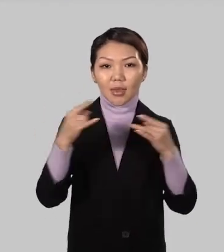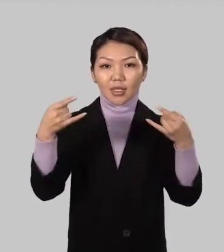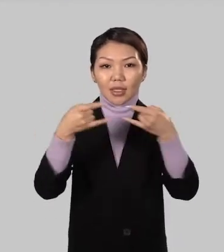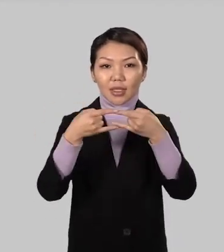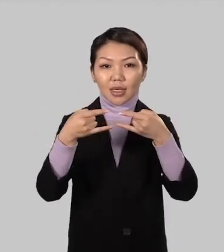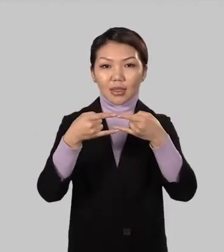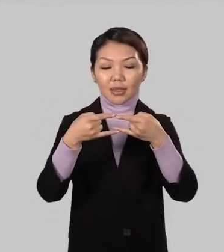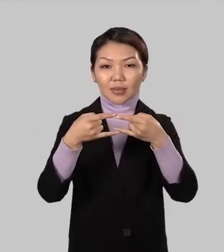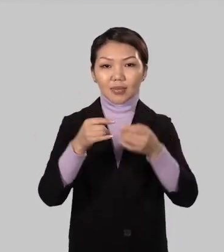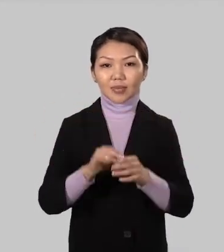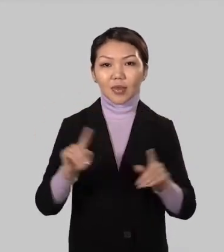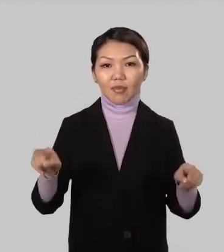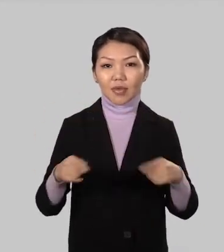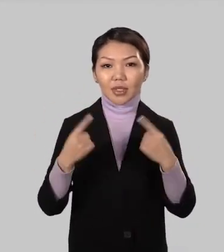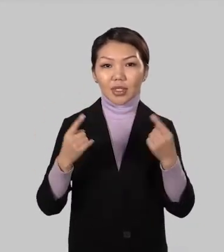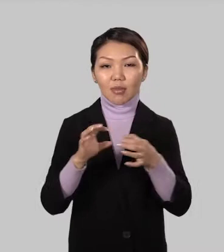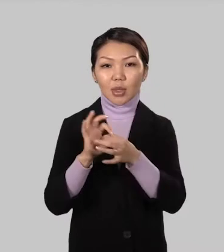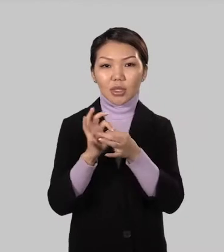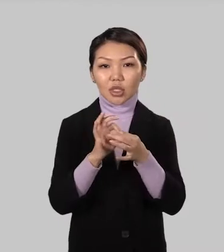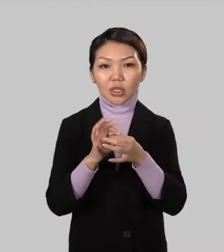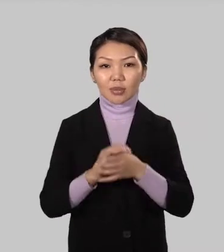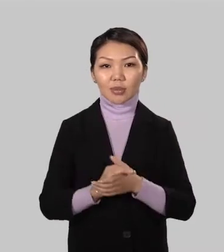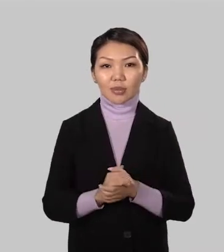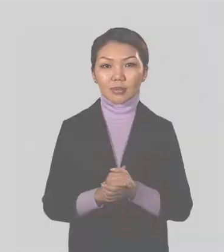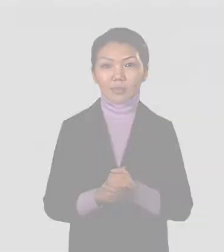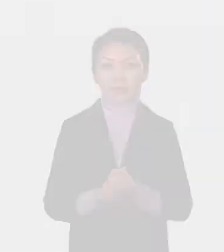экран восстановите предложение